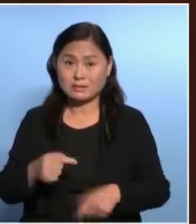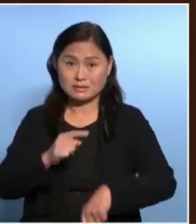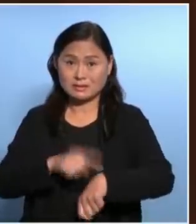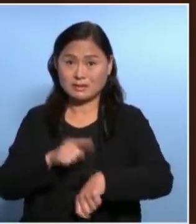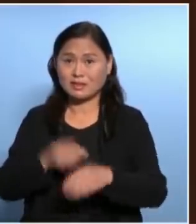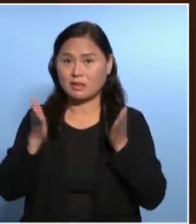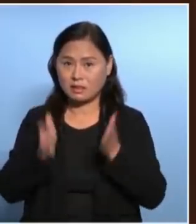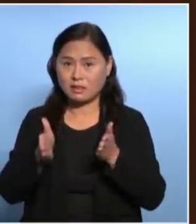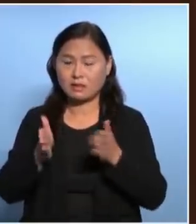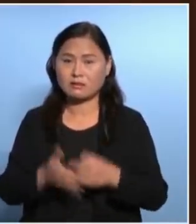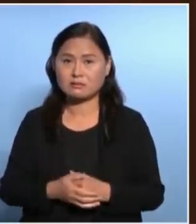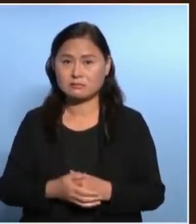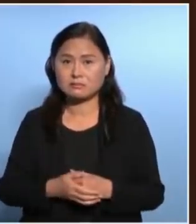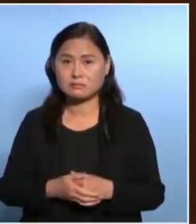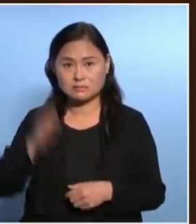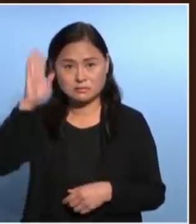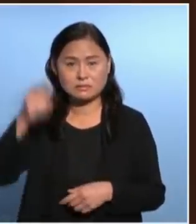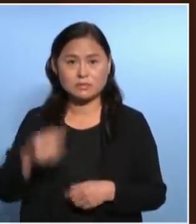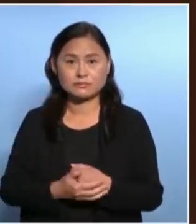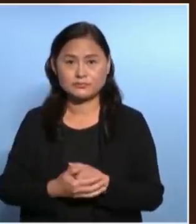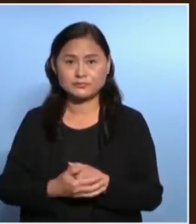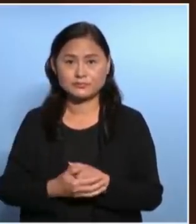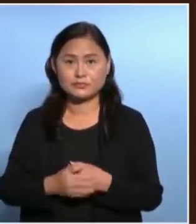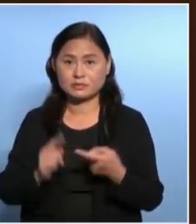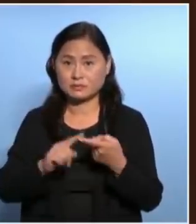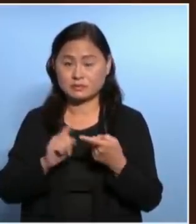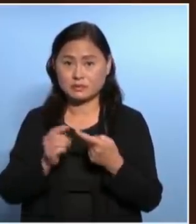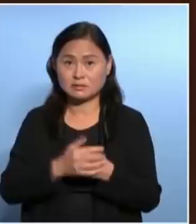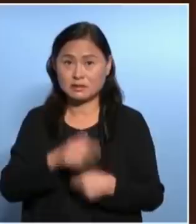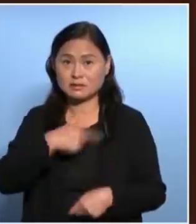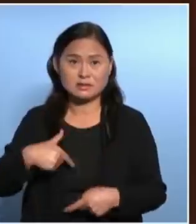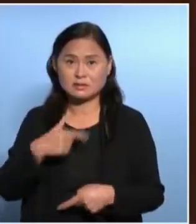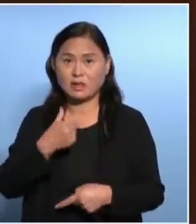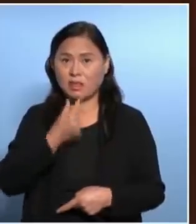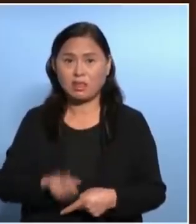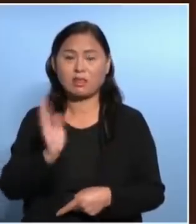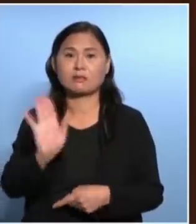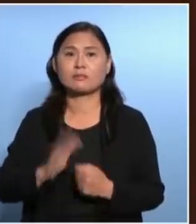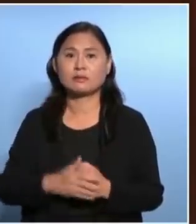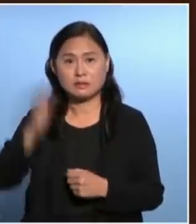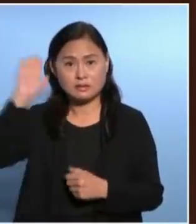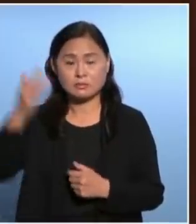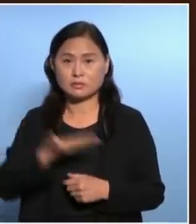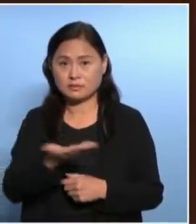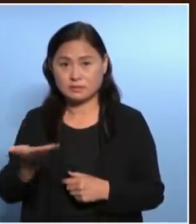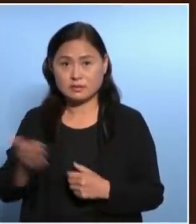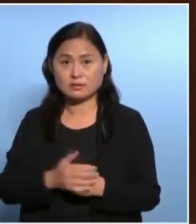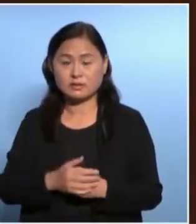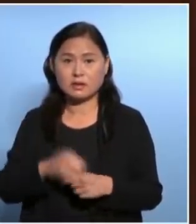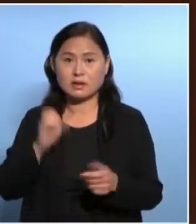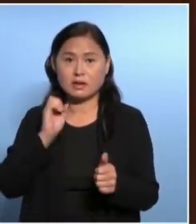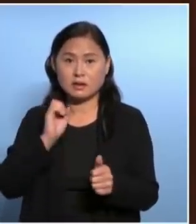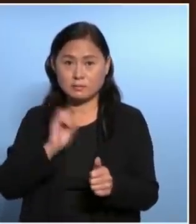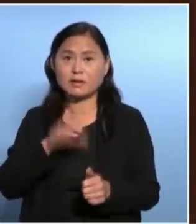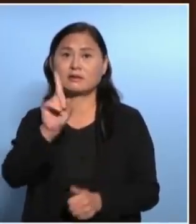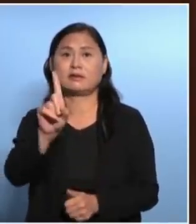限嘅。我希望第一，議員唔好喺度發表佢嘅意見，希望大家係問一條